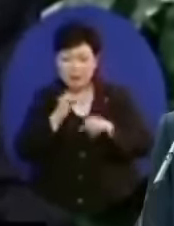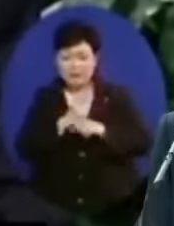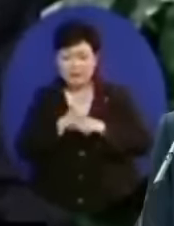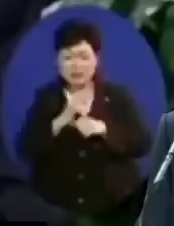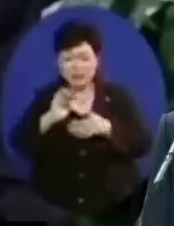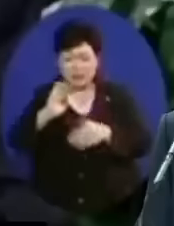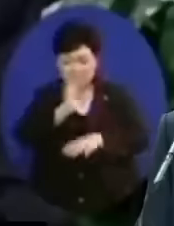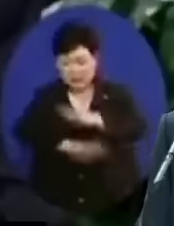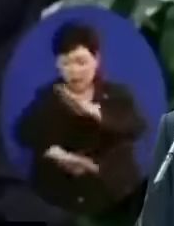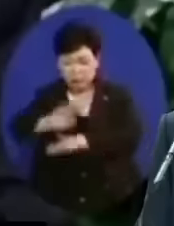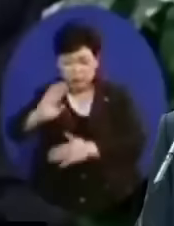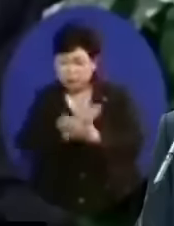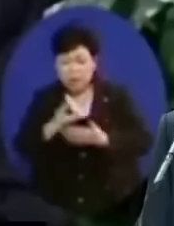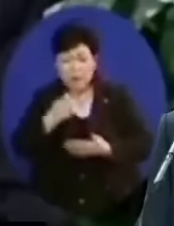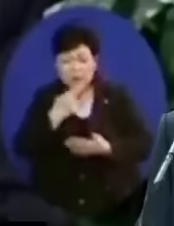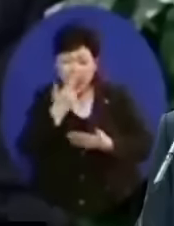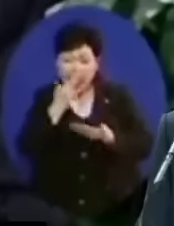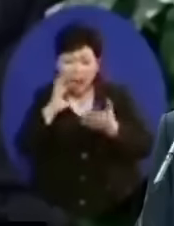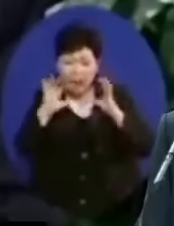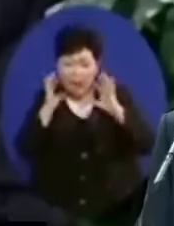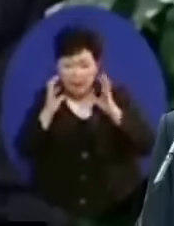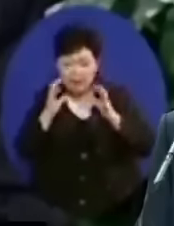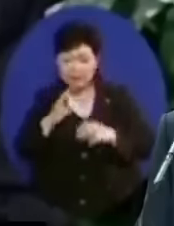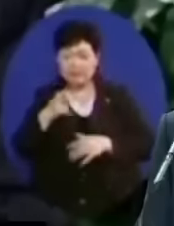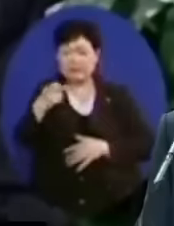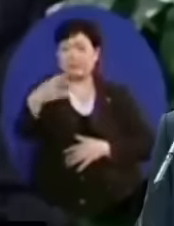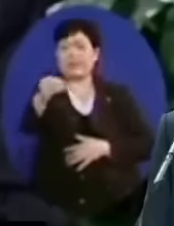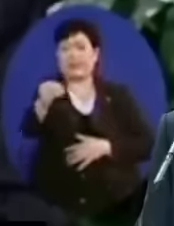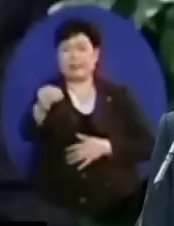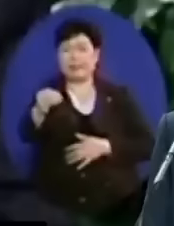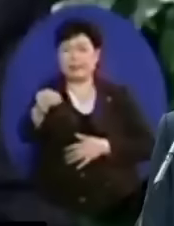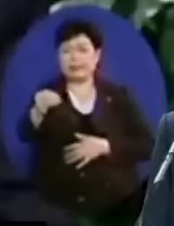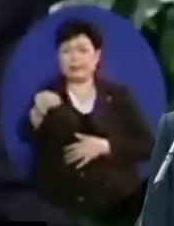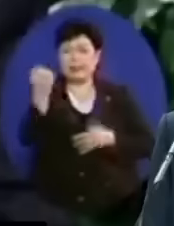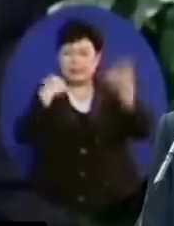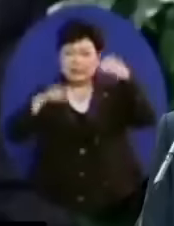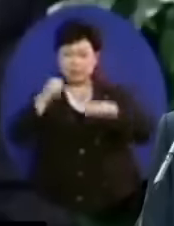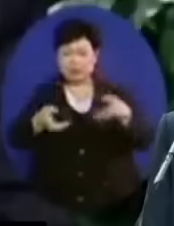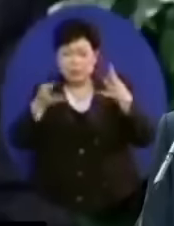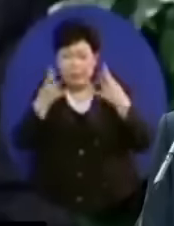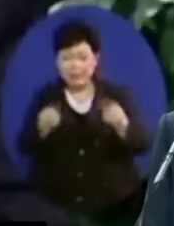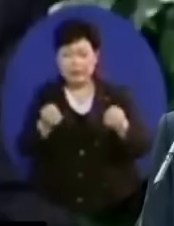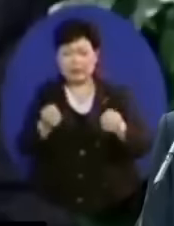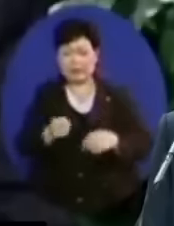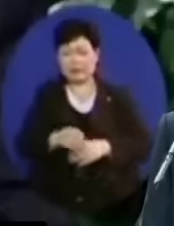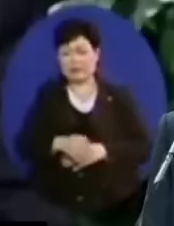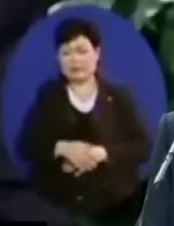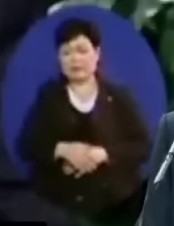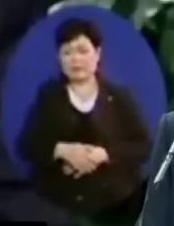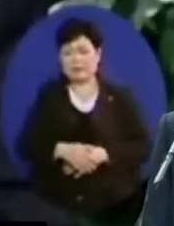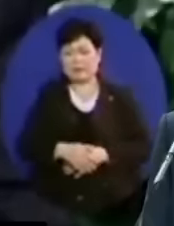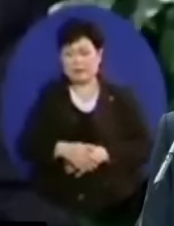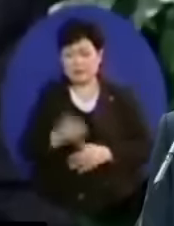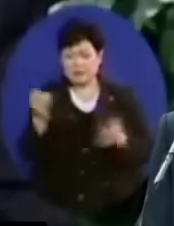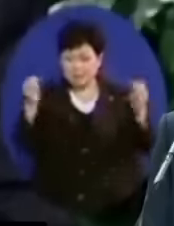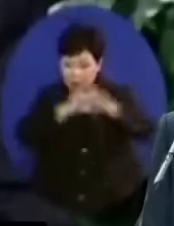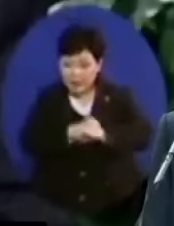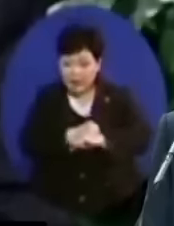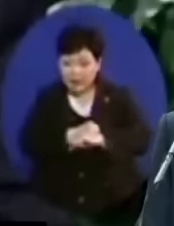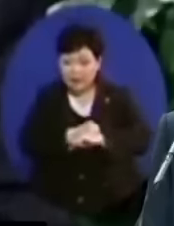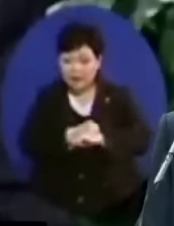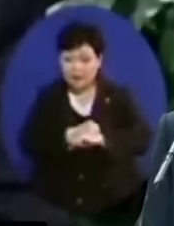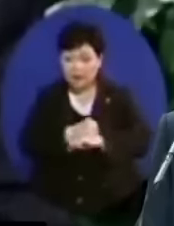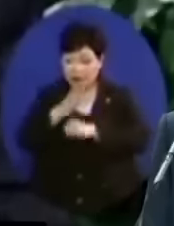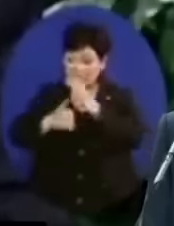분별하지 못하는 어린 아이들이 12만 명이나 있다. 짐승들도 많다. 그들이 멸망받는 건 내가